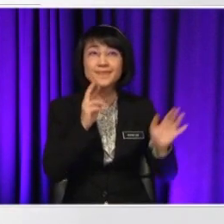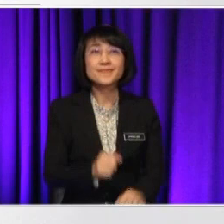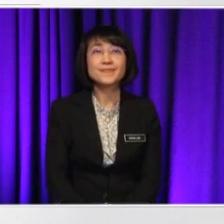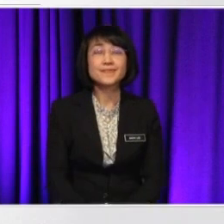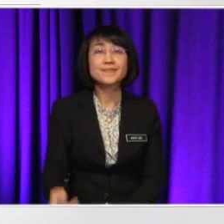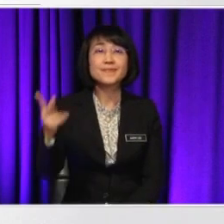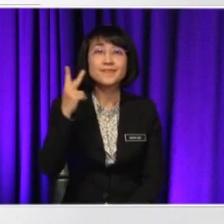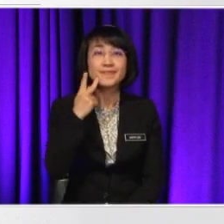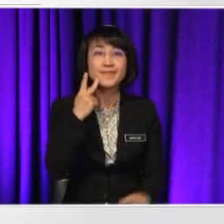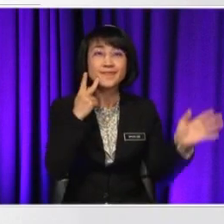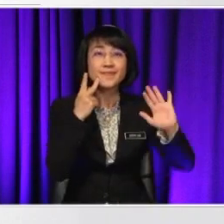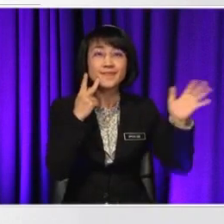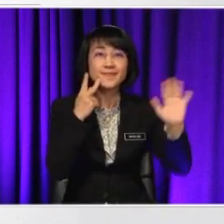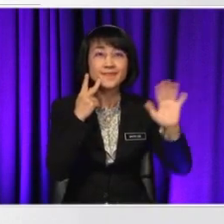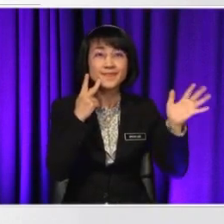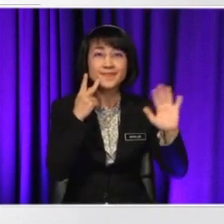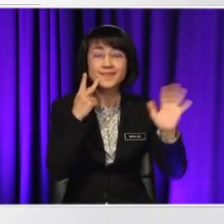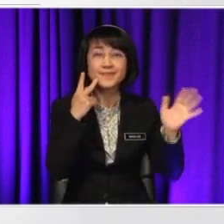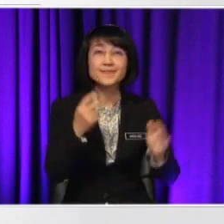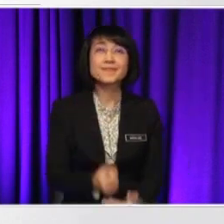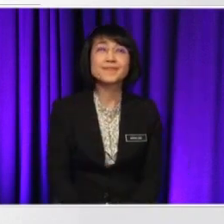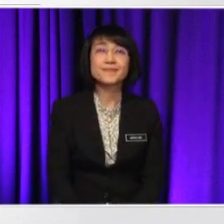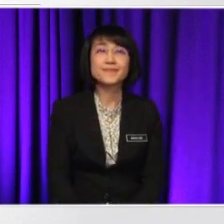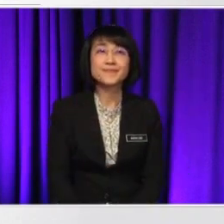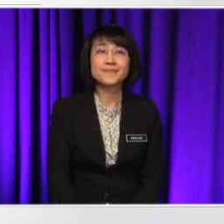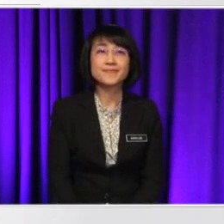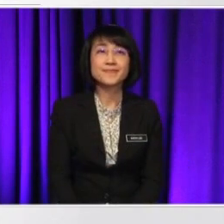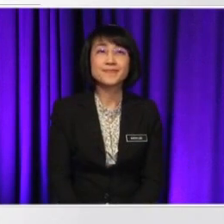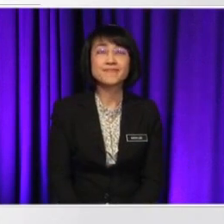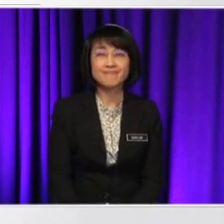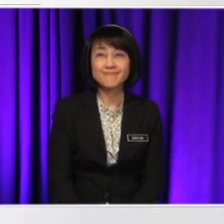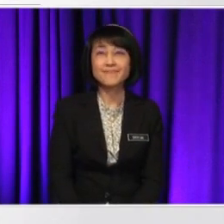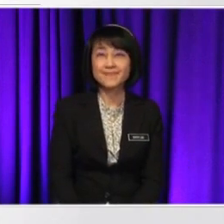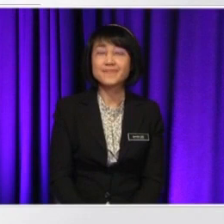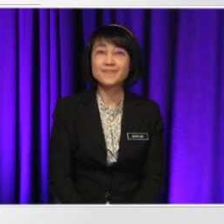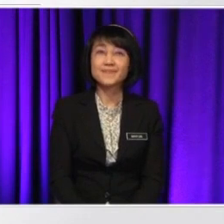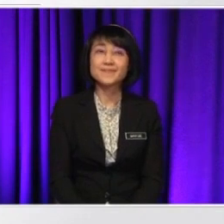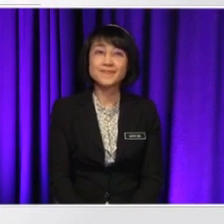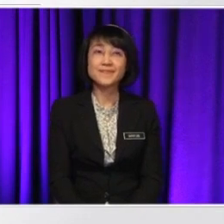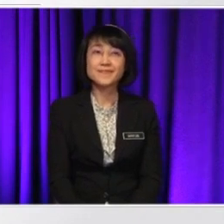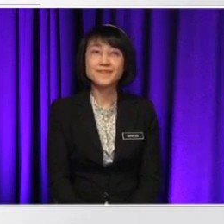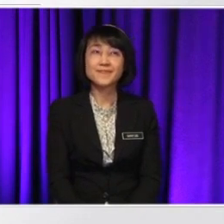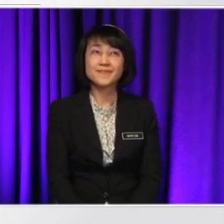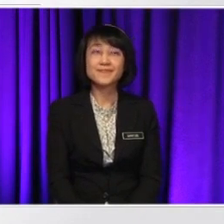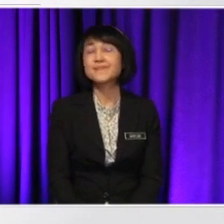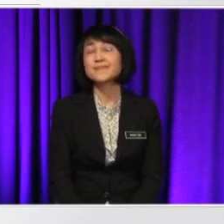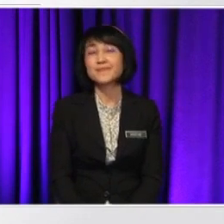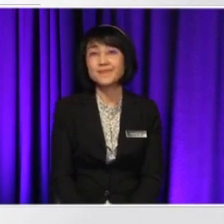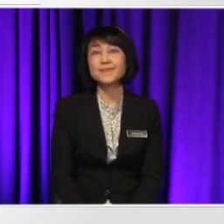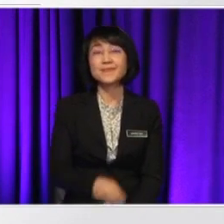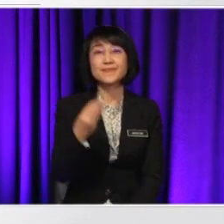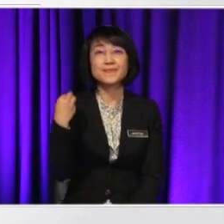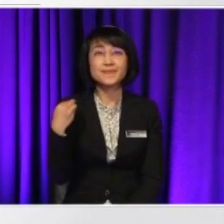Keshika. Keshika. Baiklah. Semua ni adalah pelajar daripada SMK Rantau. Nampaknya mereka pun tak sabar-sabar sama dengan Abang Fizi di